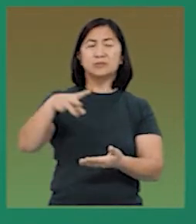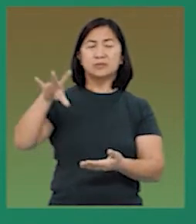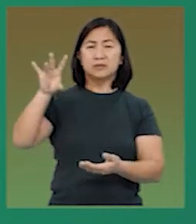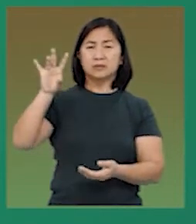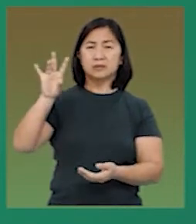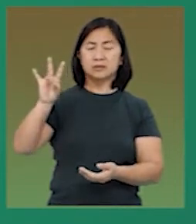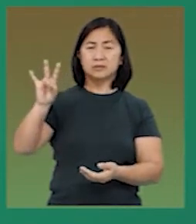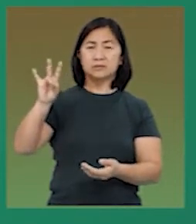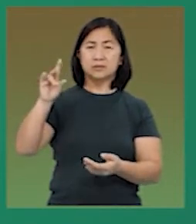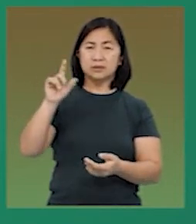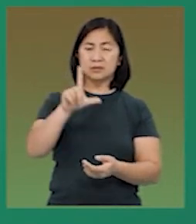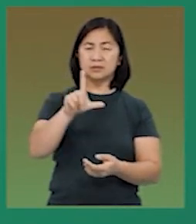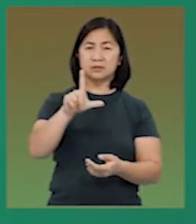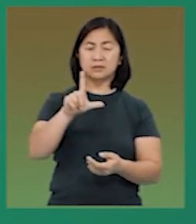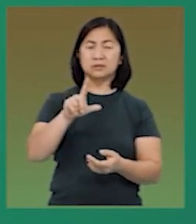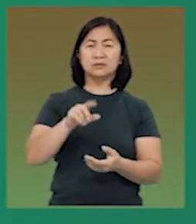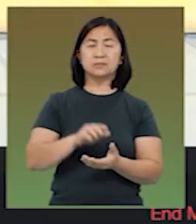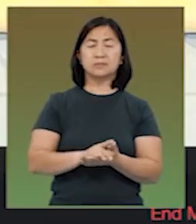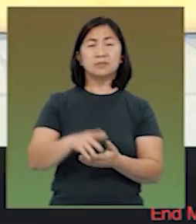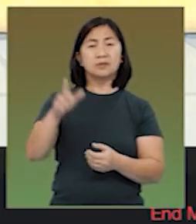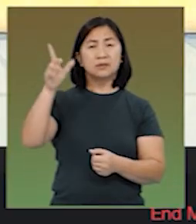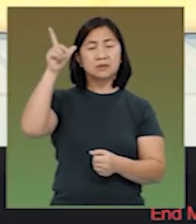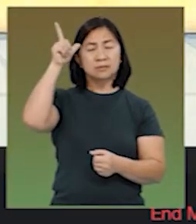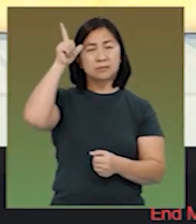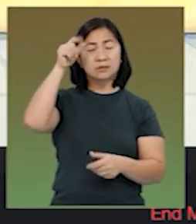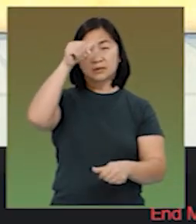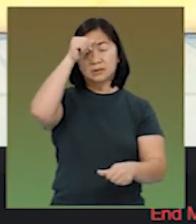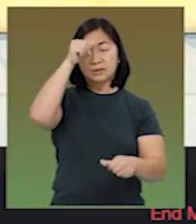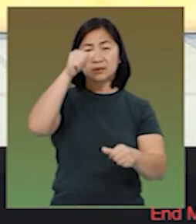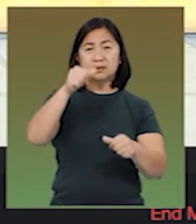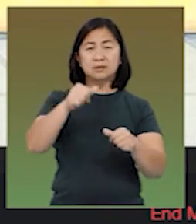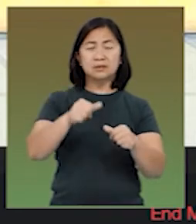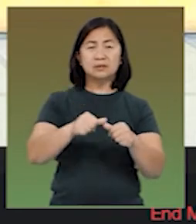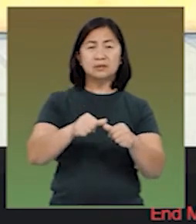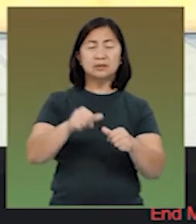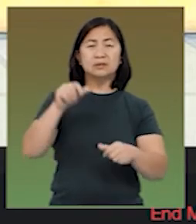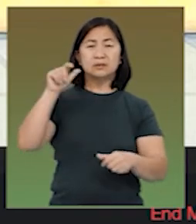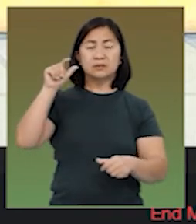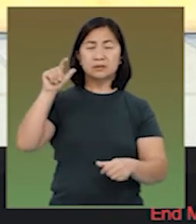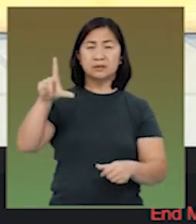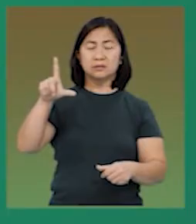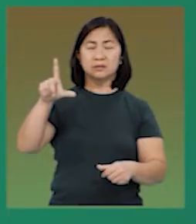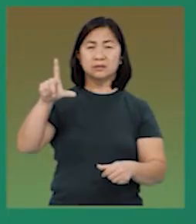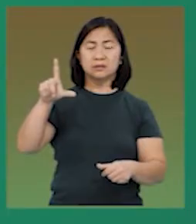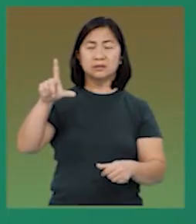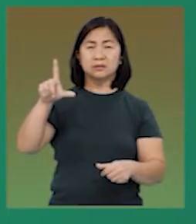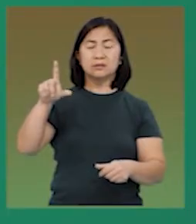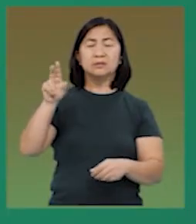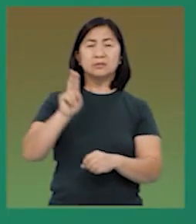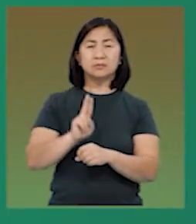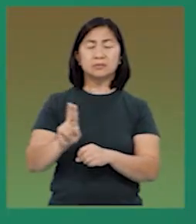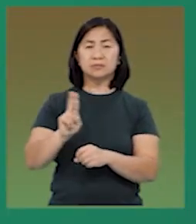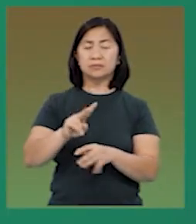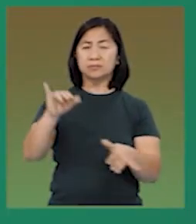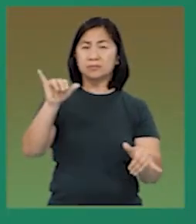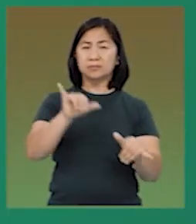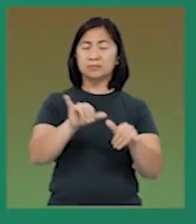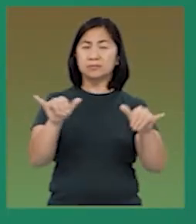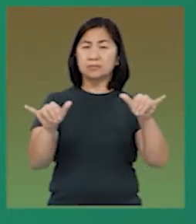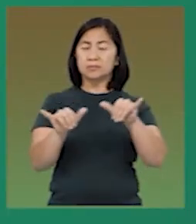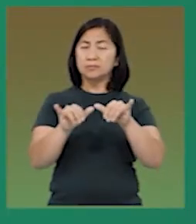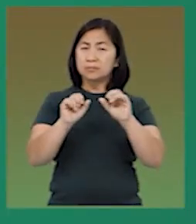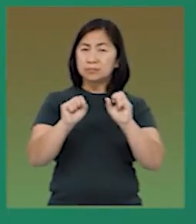container ay 7 liters. Lino, remember, liter is used